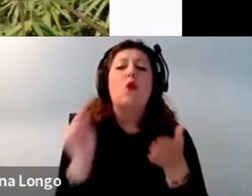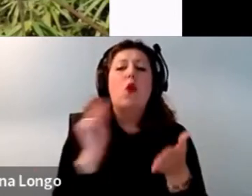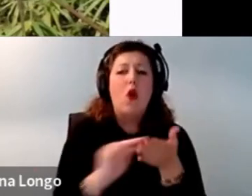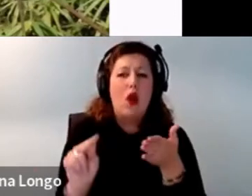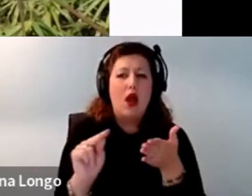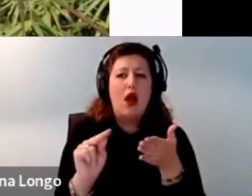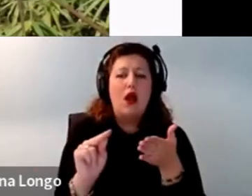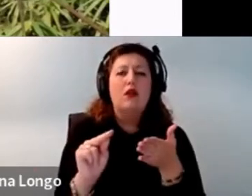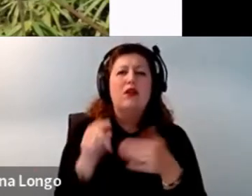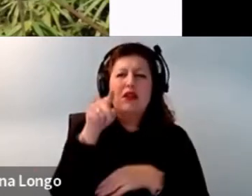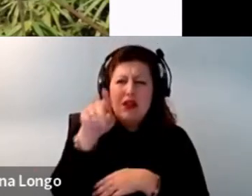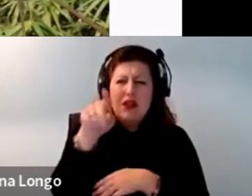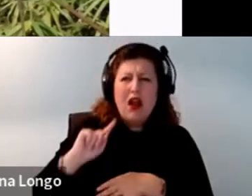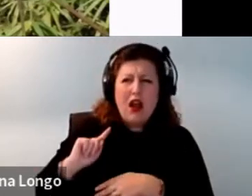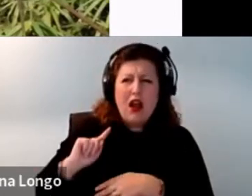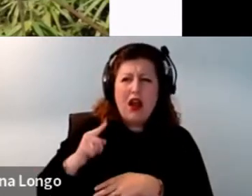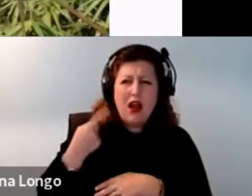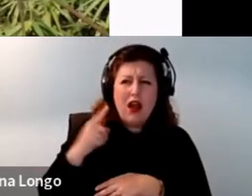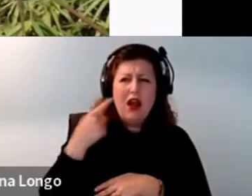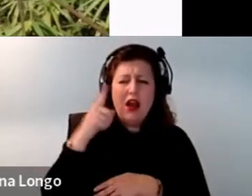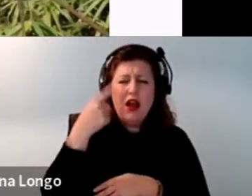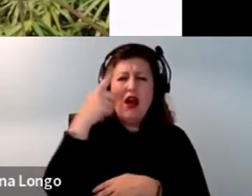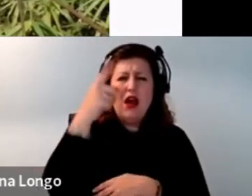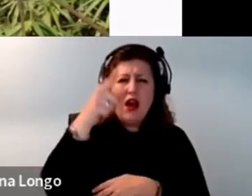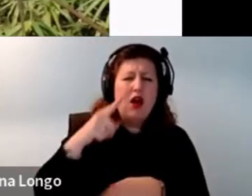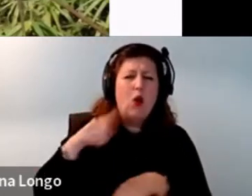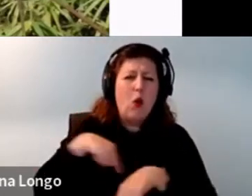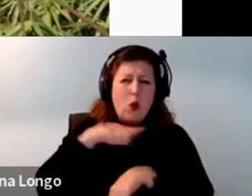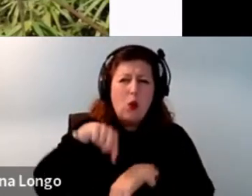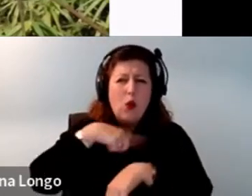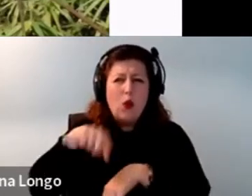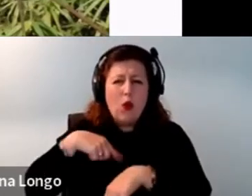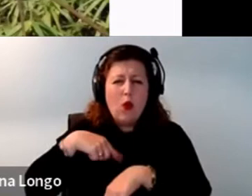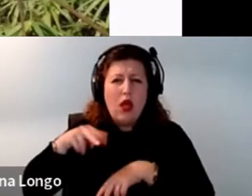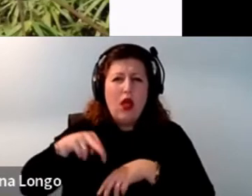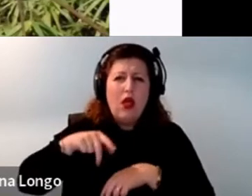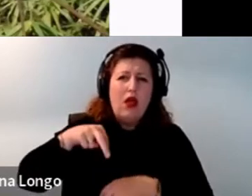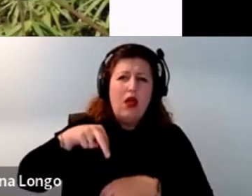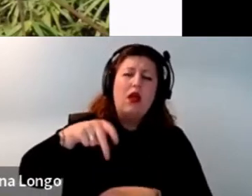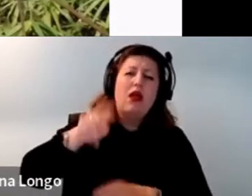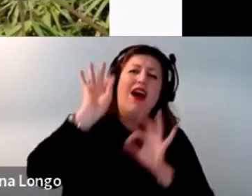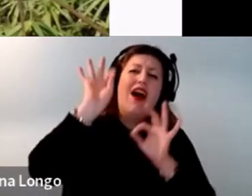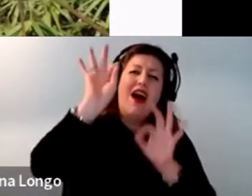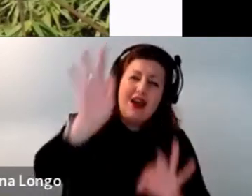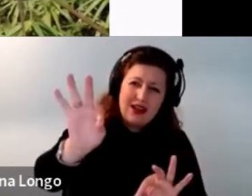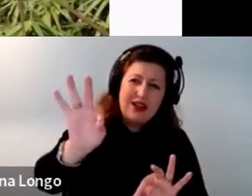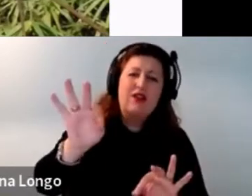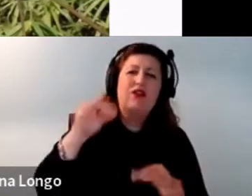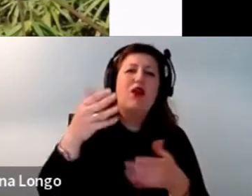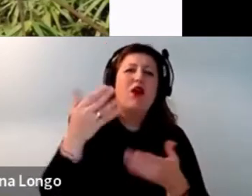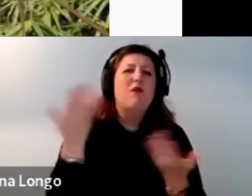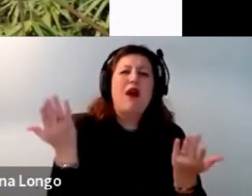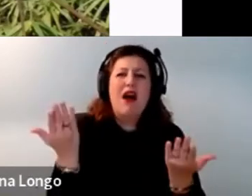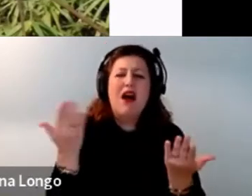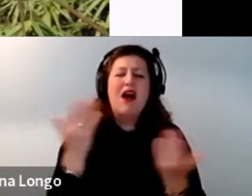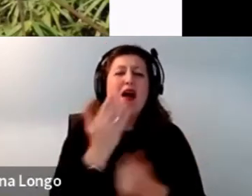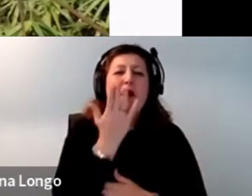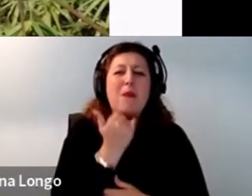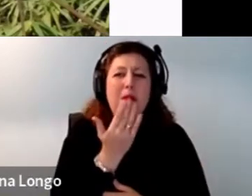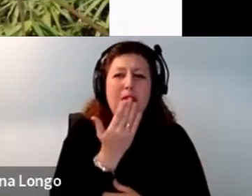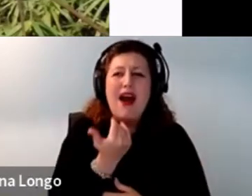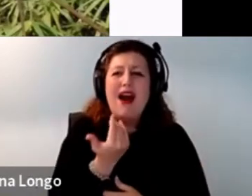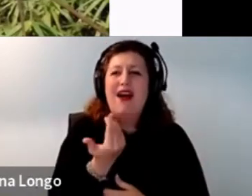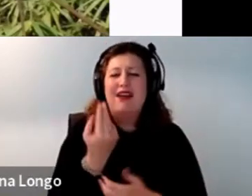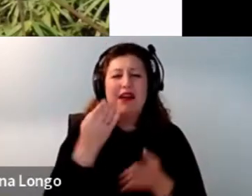ore di cammino dai villaggi da cui provengono, quando mancano le strade e le possibilità di